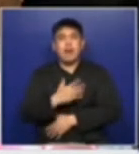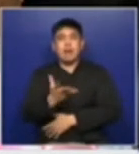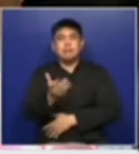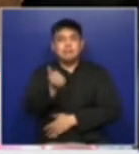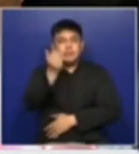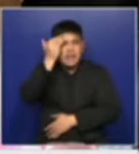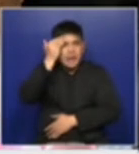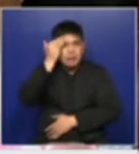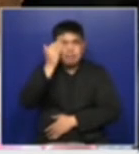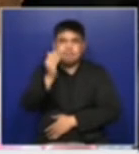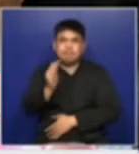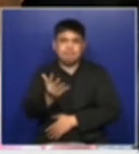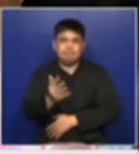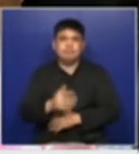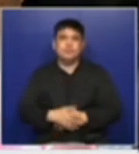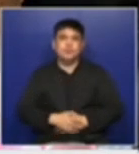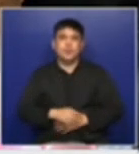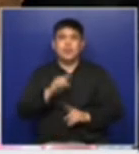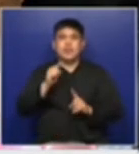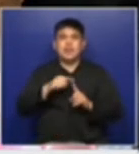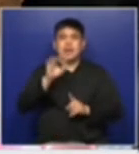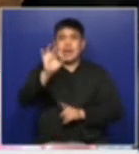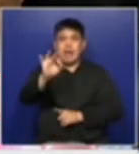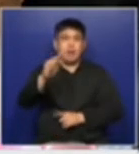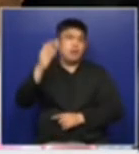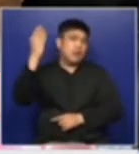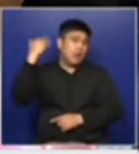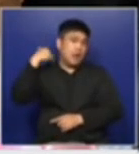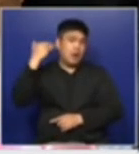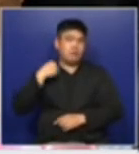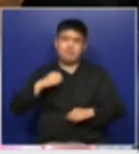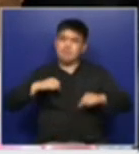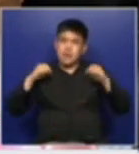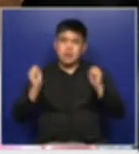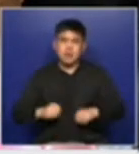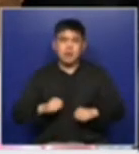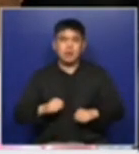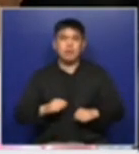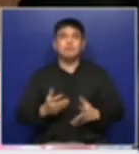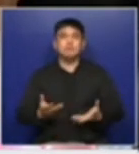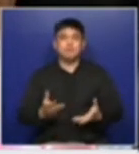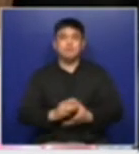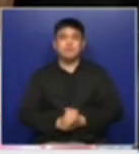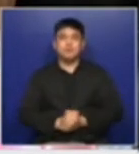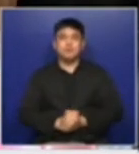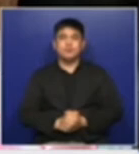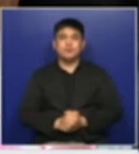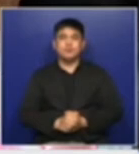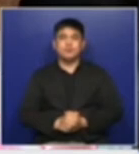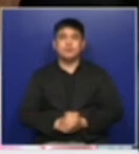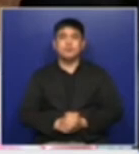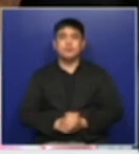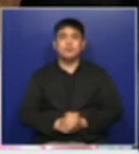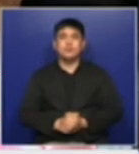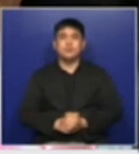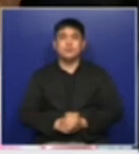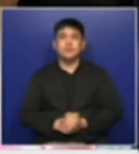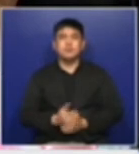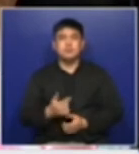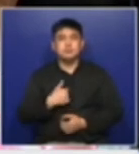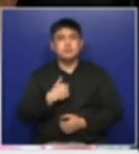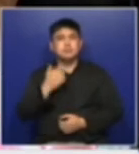งานเมื่อวันที่9ที่ผ่านมาเป็นมติครับแล้วมอบให้ผมได้มานำเสนอถ้าพวกเรา